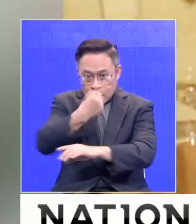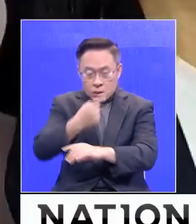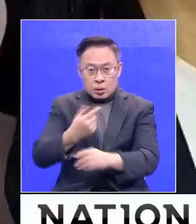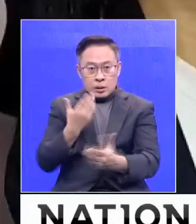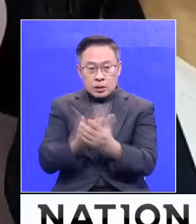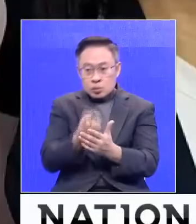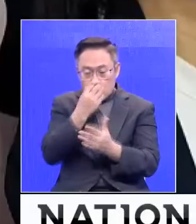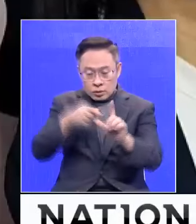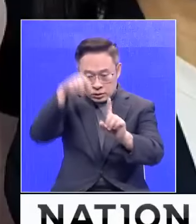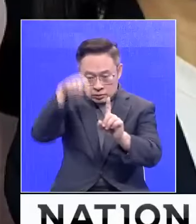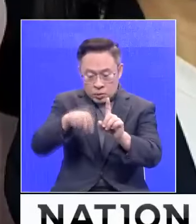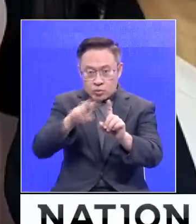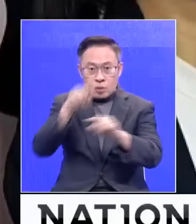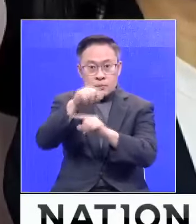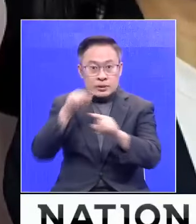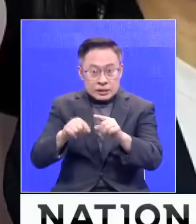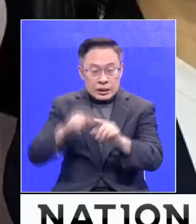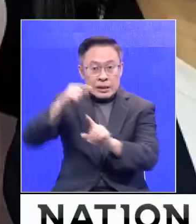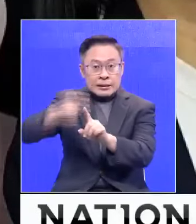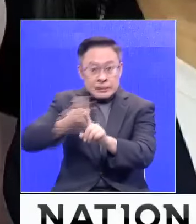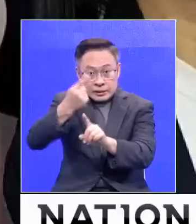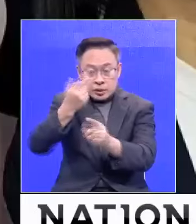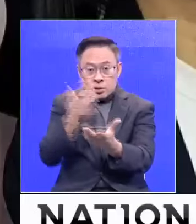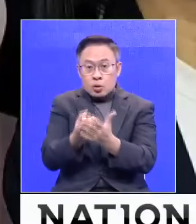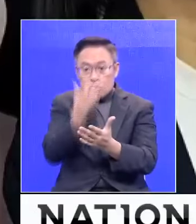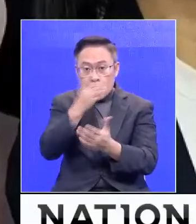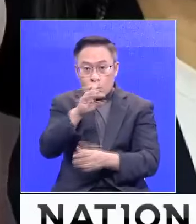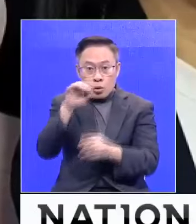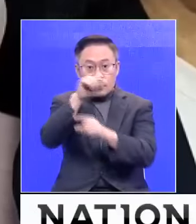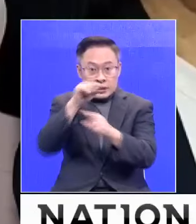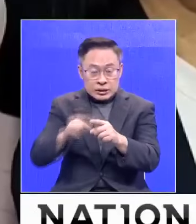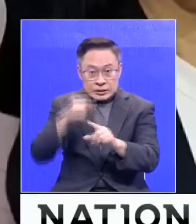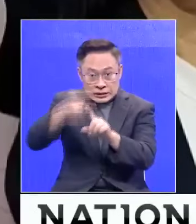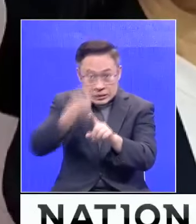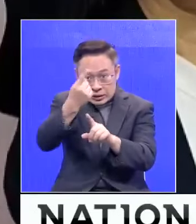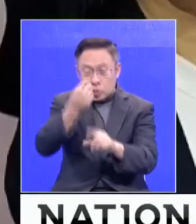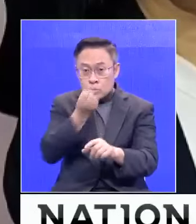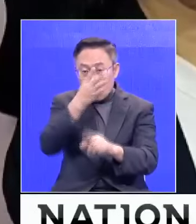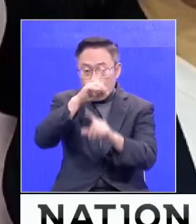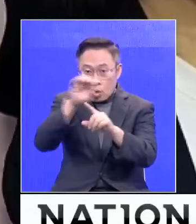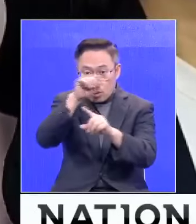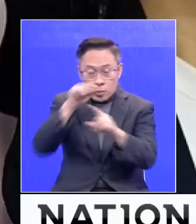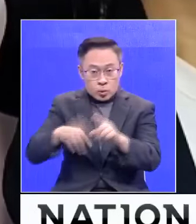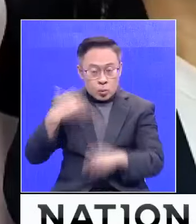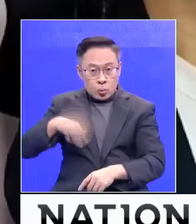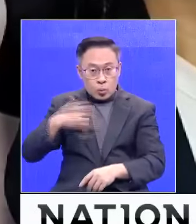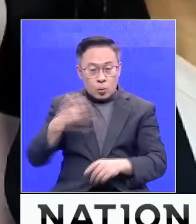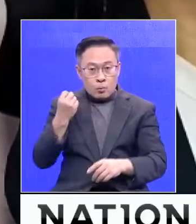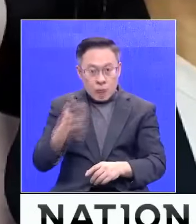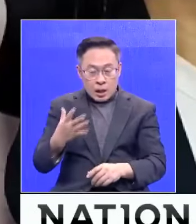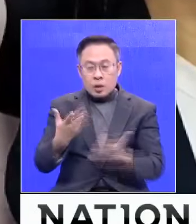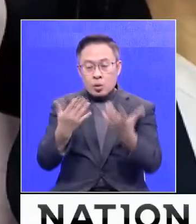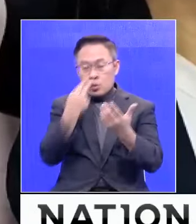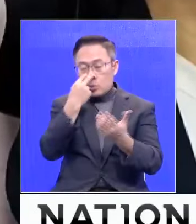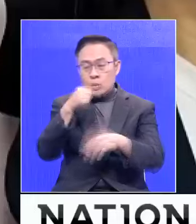1,200% ต่อปีก็ตกเดือนละ 100% 12เท่าก็เดี๋ยวต้องรอดูครับบ่าย2อาจจะน่าจะชัดแถลงระหว่